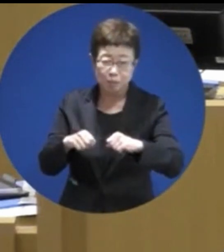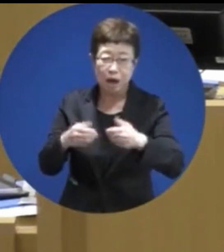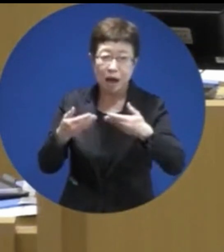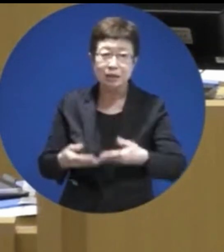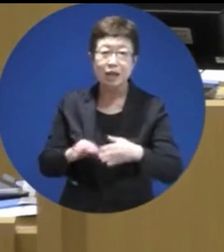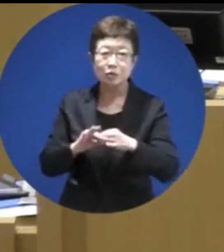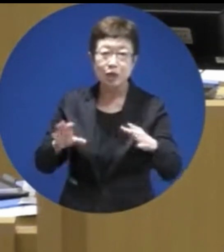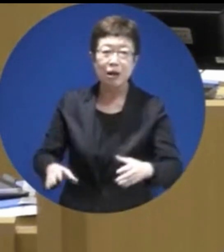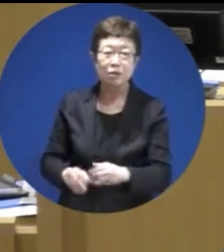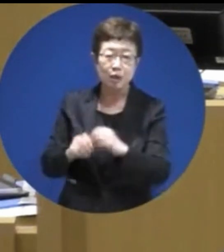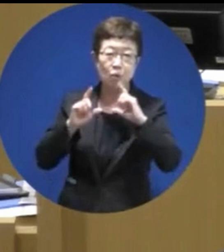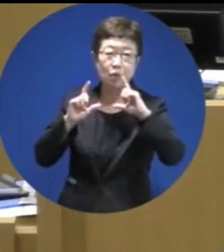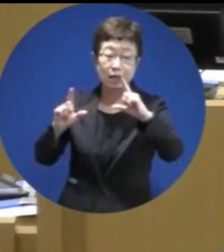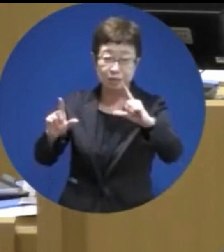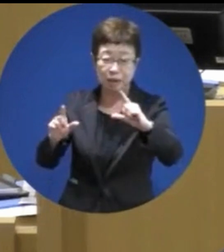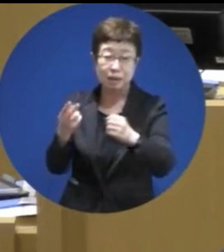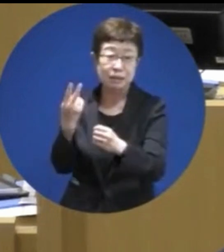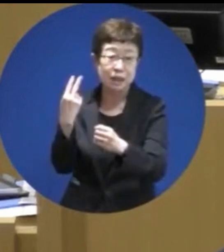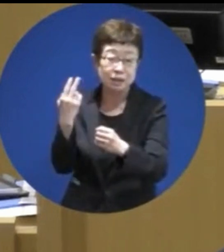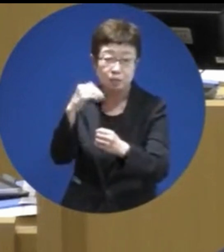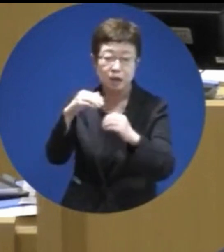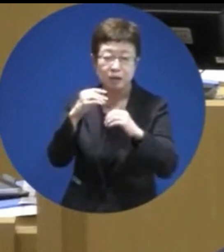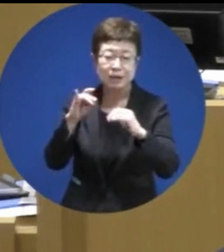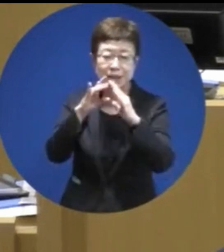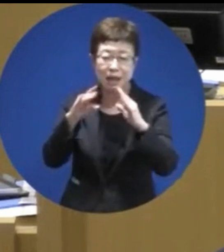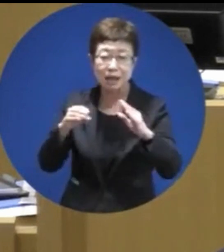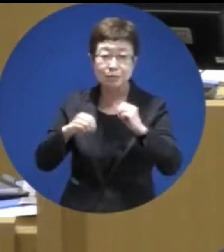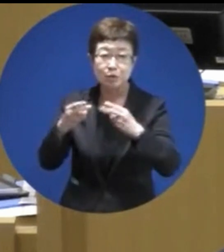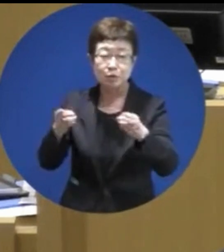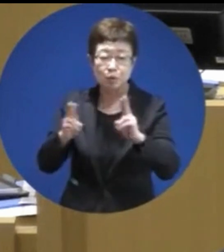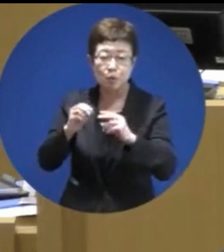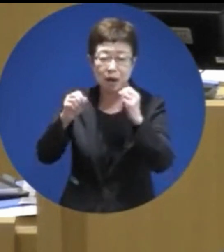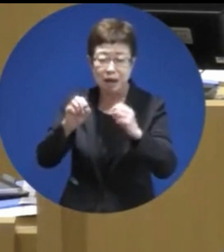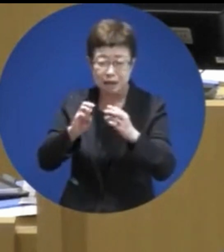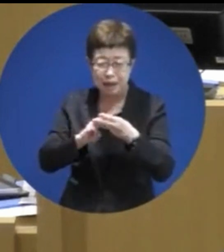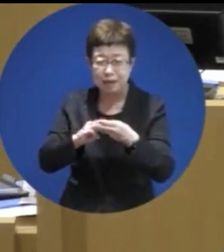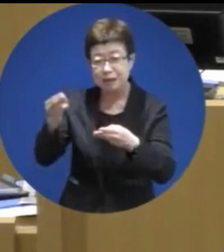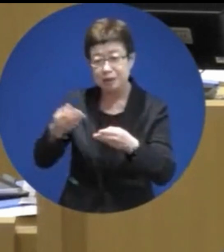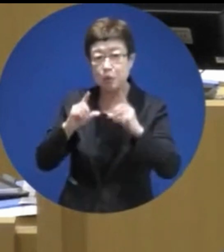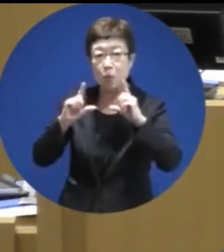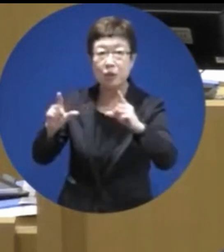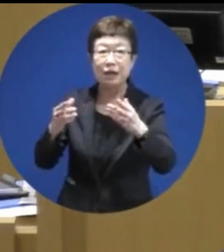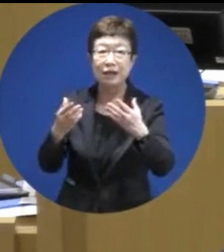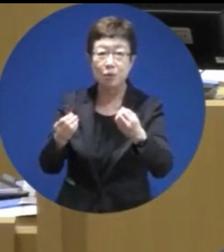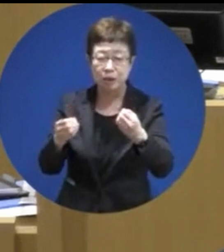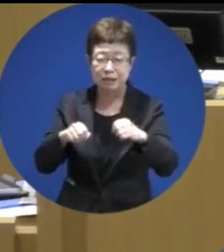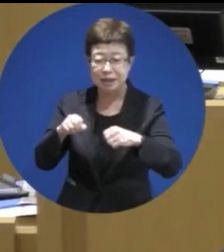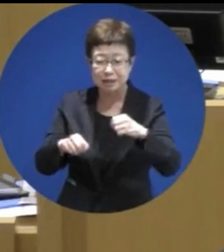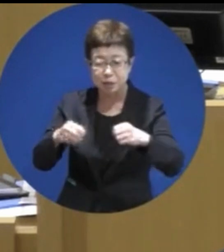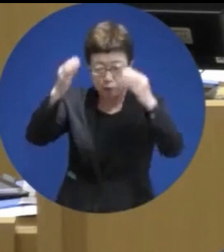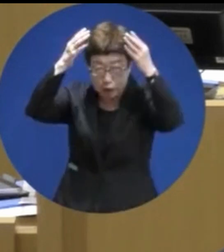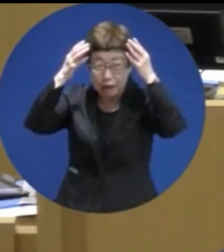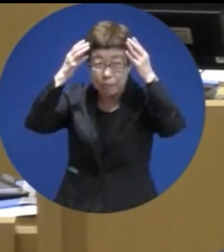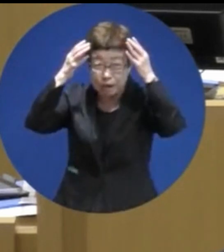ですが、一括してお答えします。一昨日の渋谷区議会自由民主党議員団岡田美穂議員の代表質問にお答えしたとおり、自転車用ヘル